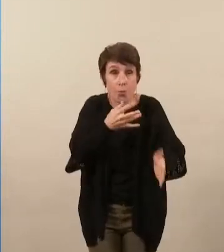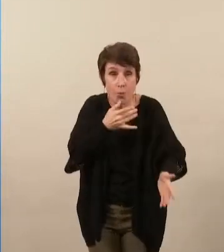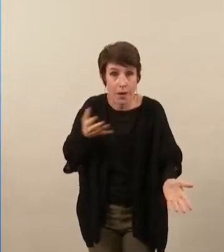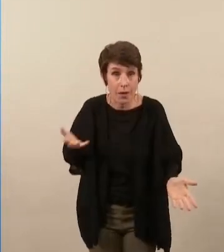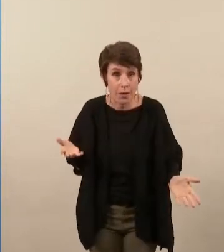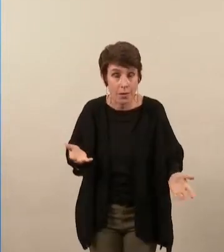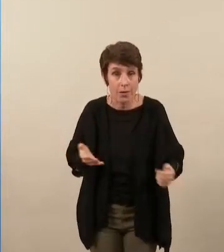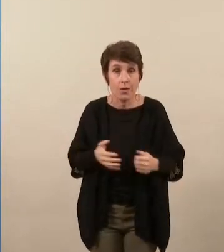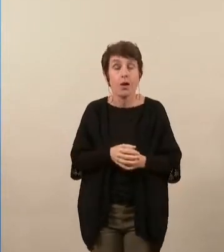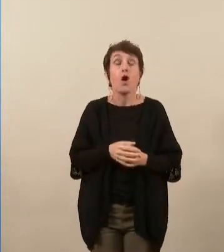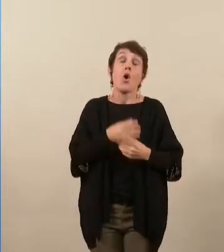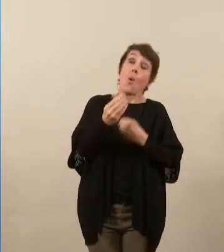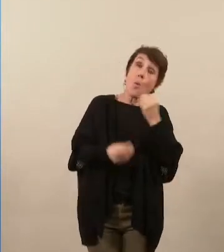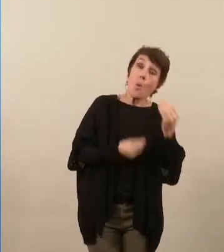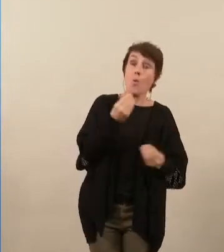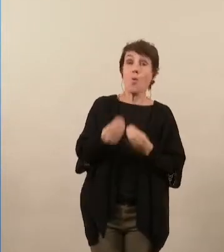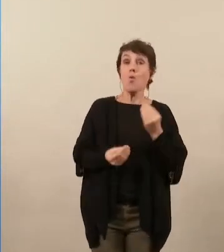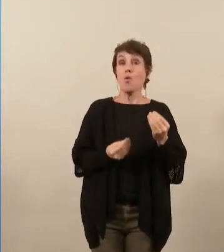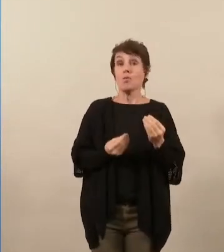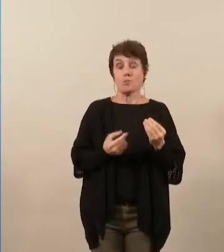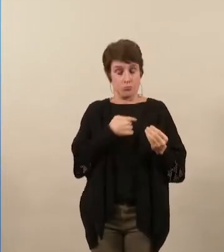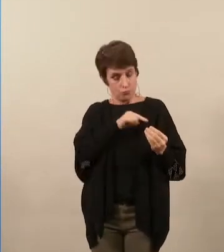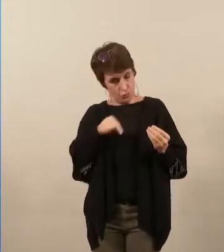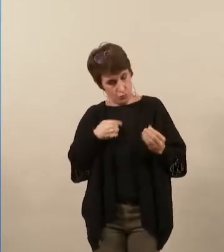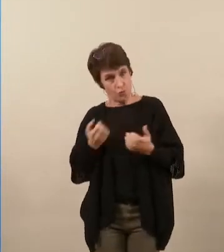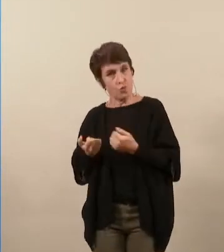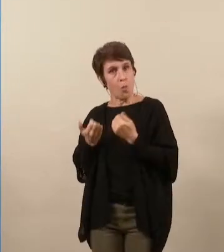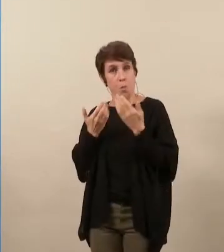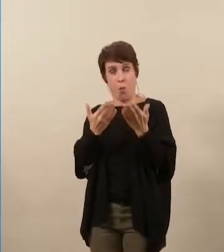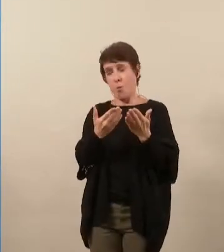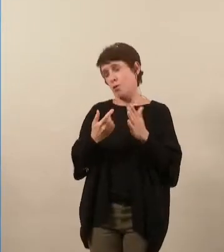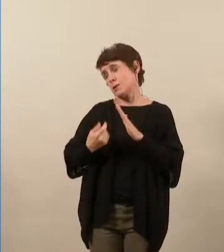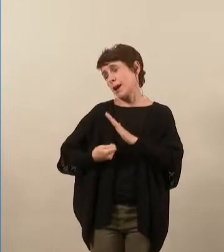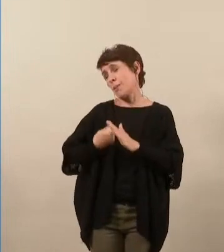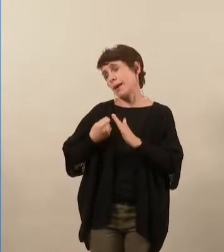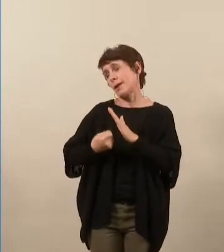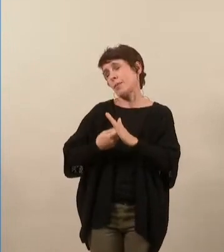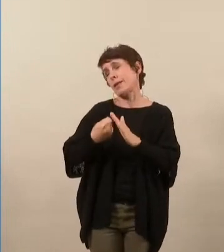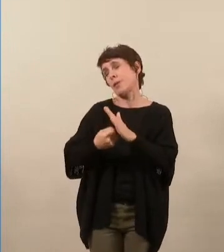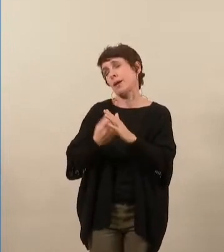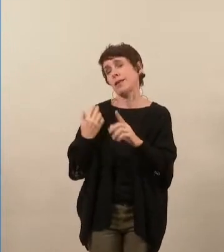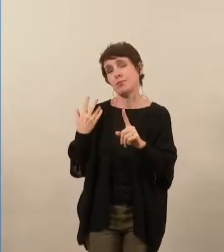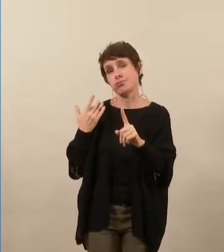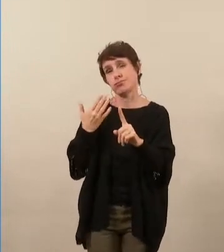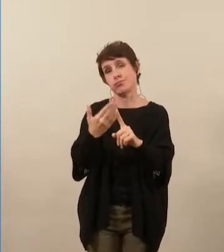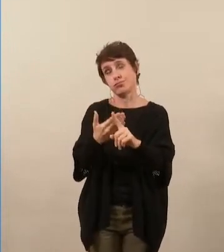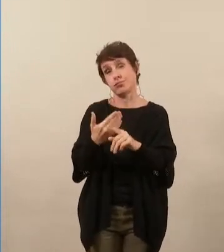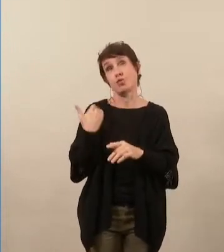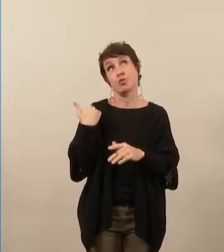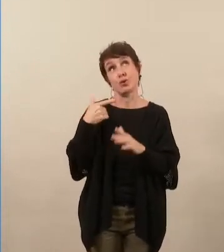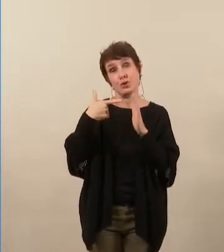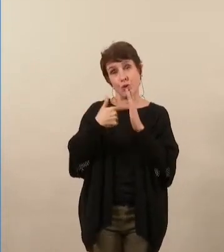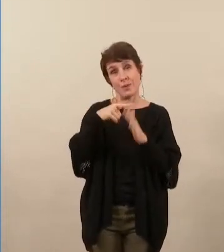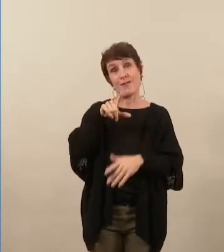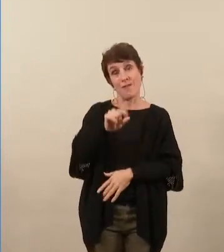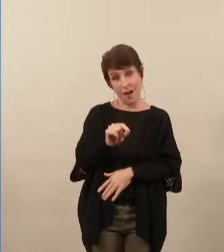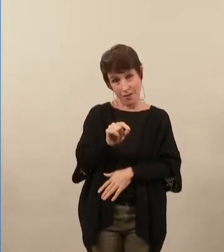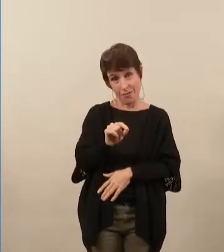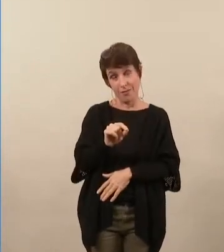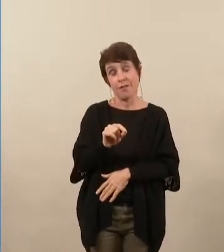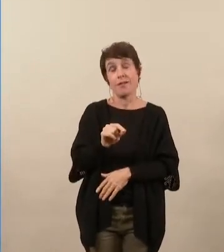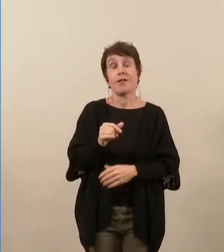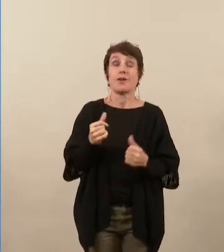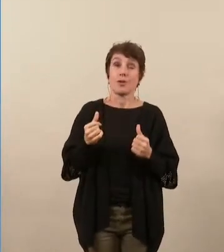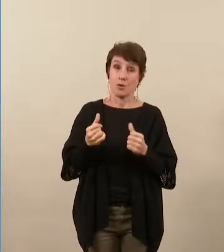plus. Soit, et c'est ce que nous proposons inlassablement depuis les élections municipales de 2020, ils feront le choix beaucoup